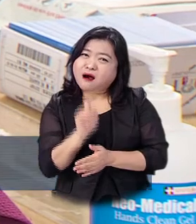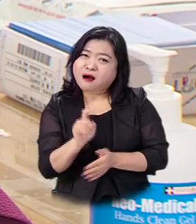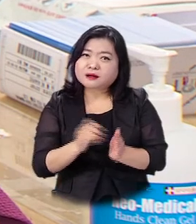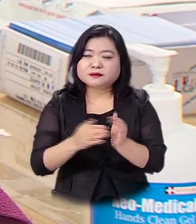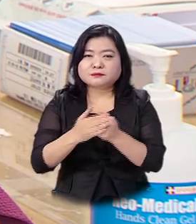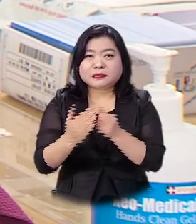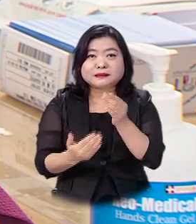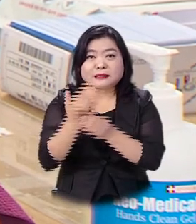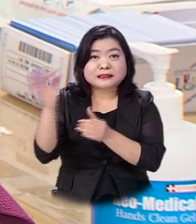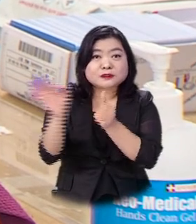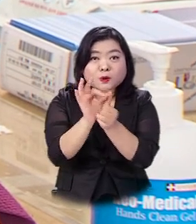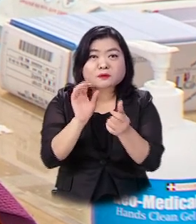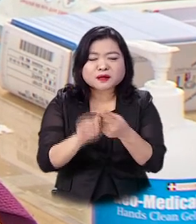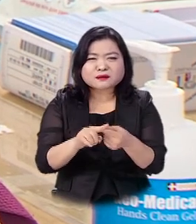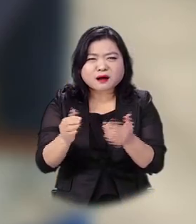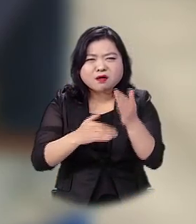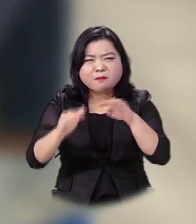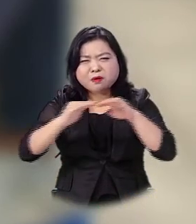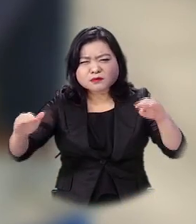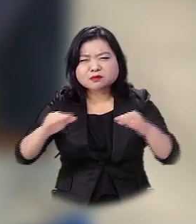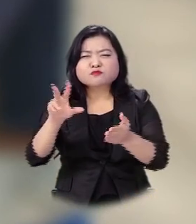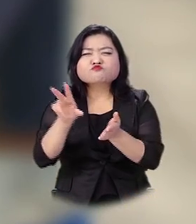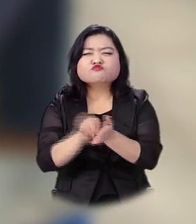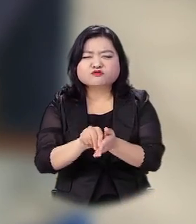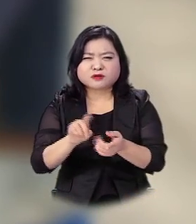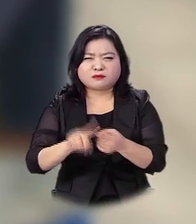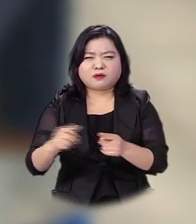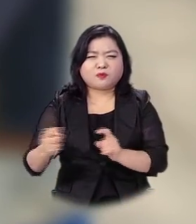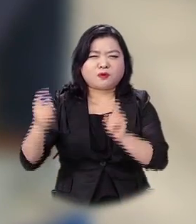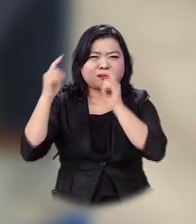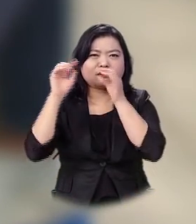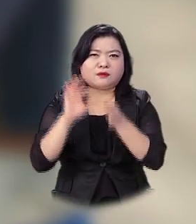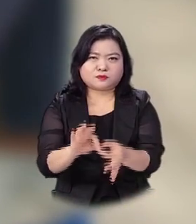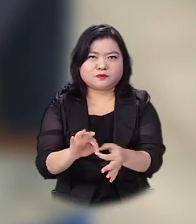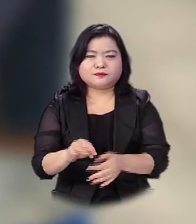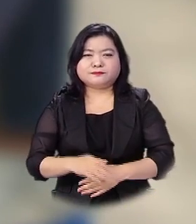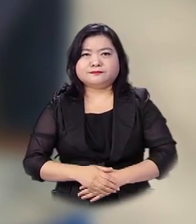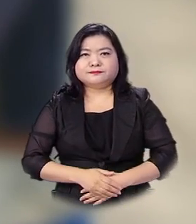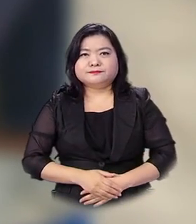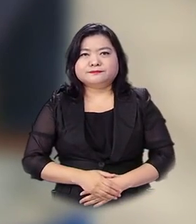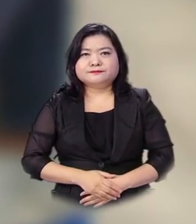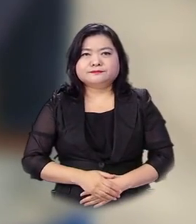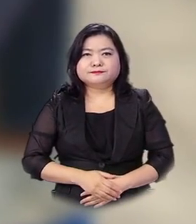재난지원금을 둘러싼 형평성 논란은 계속될 전망입니다. TBC 한윤호입니다.